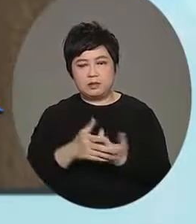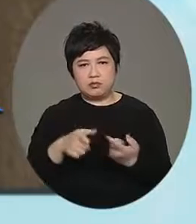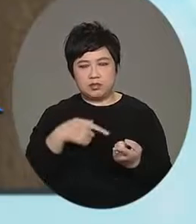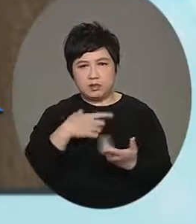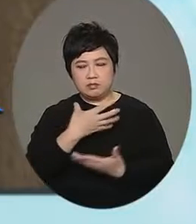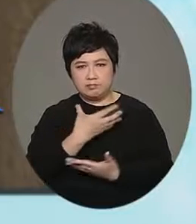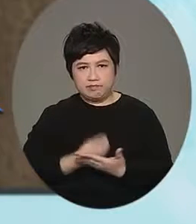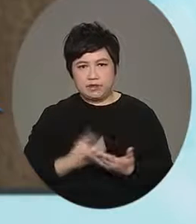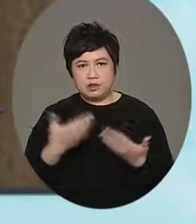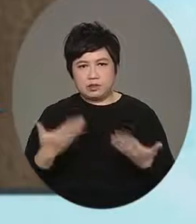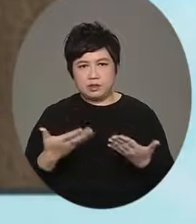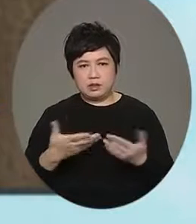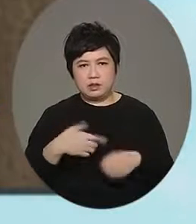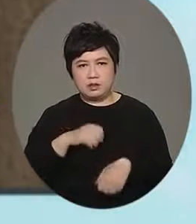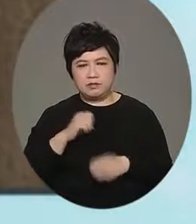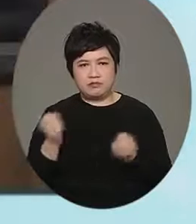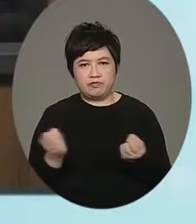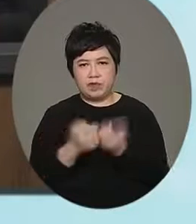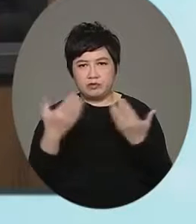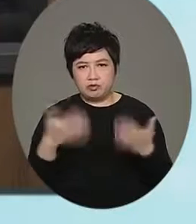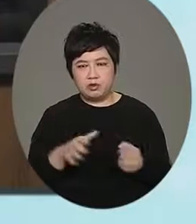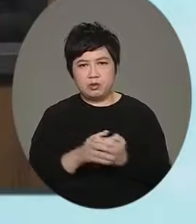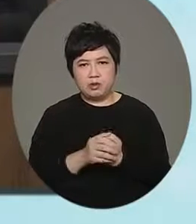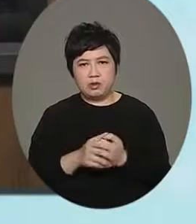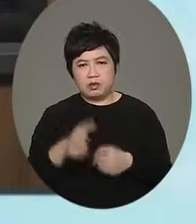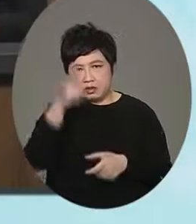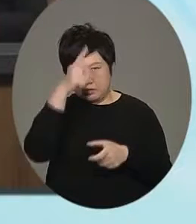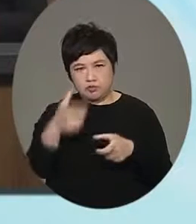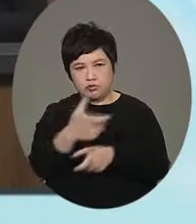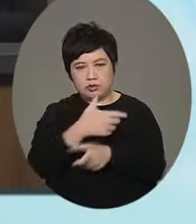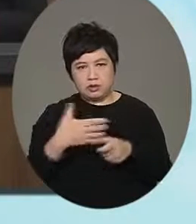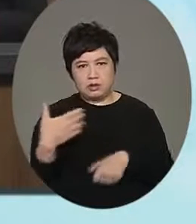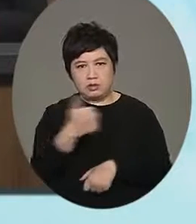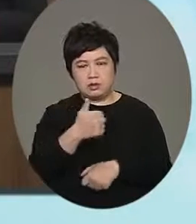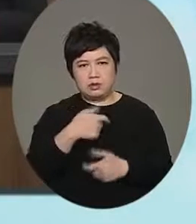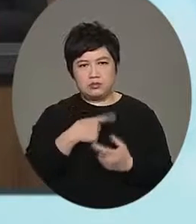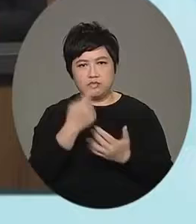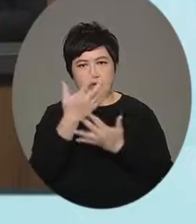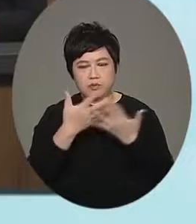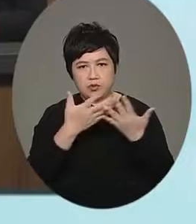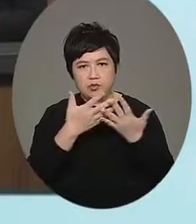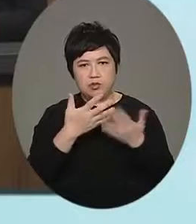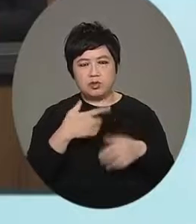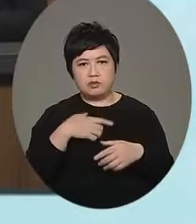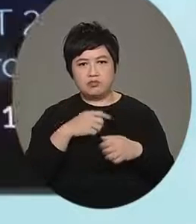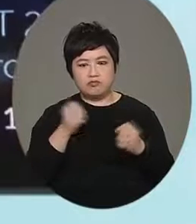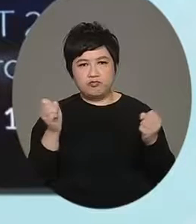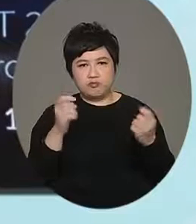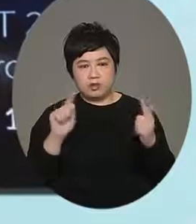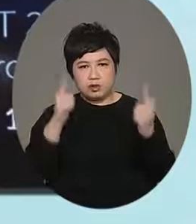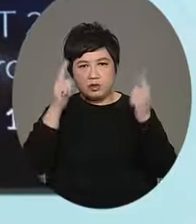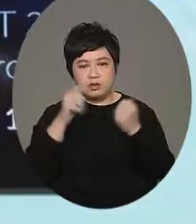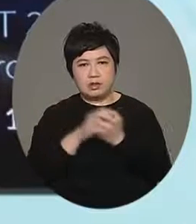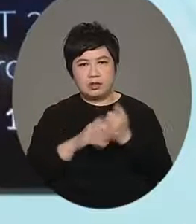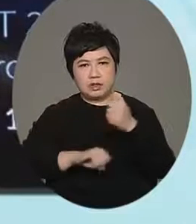人傷感嘅係，而家已經發生。財政司司長陳茂波出席一個網上論壇嗰陣，就認為基金會今